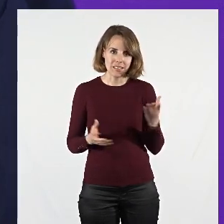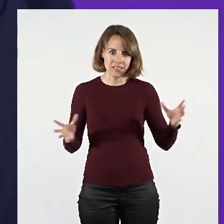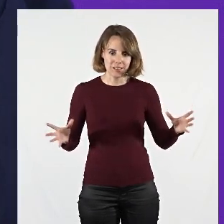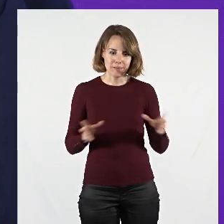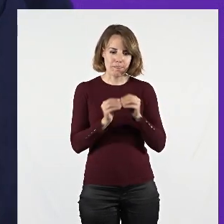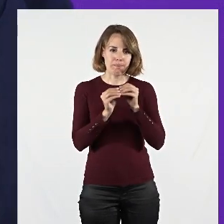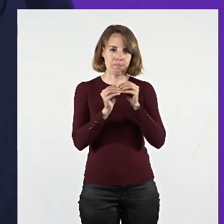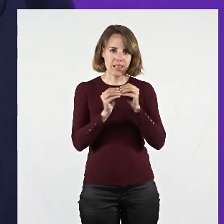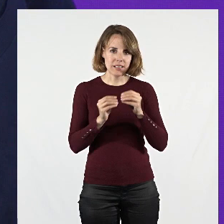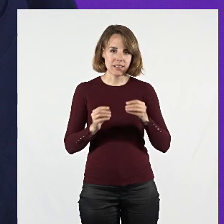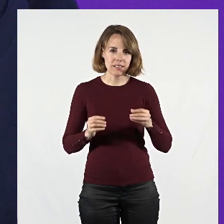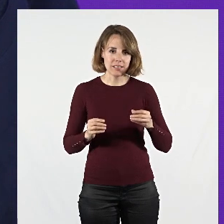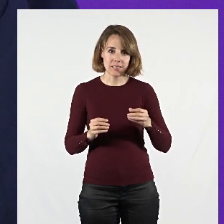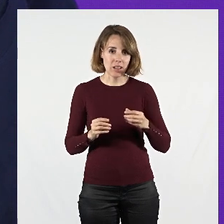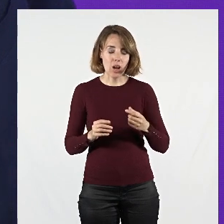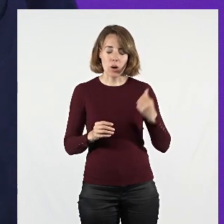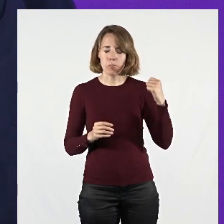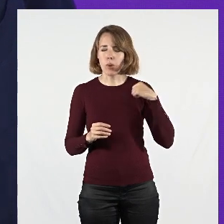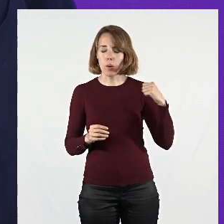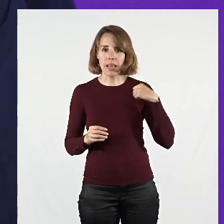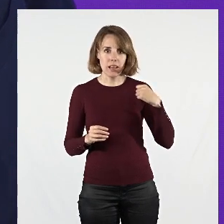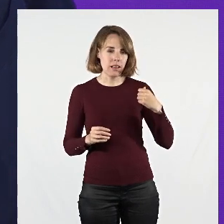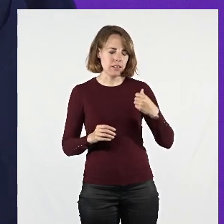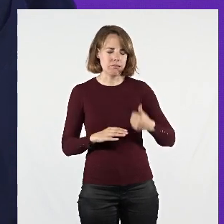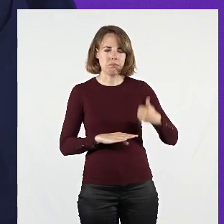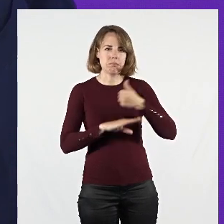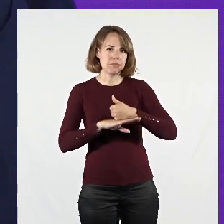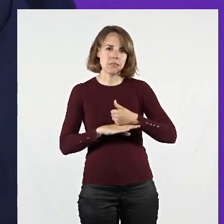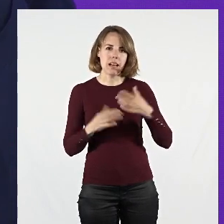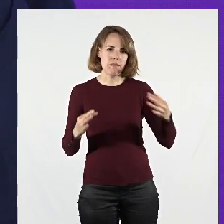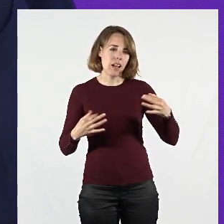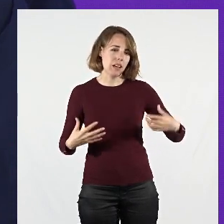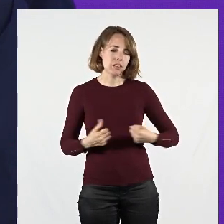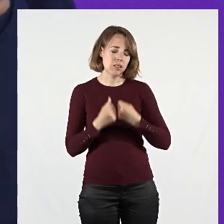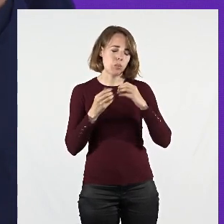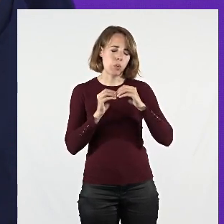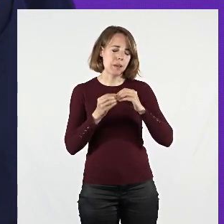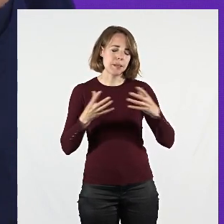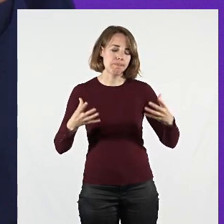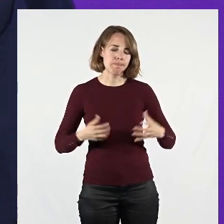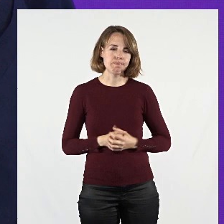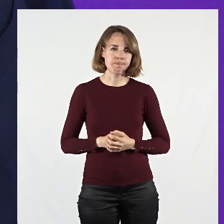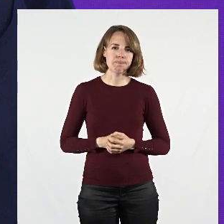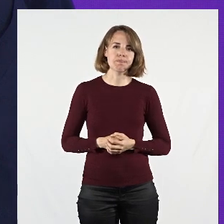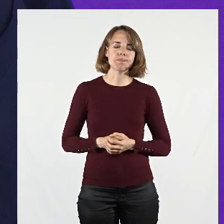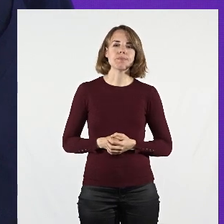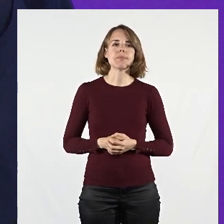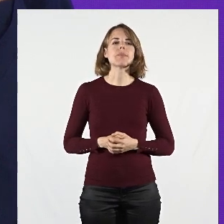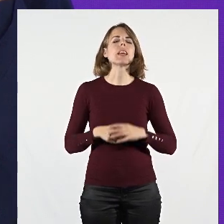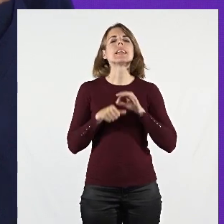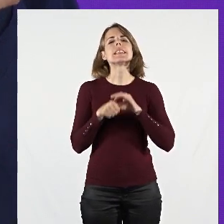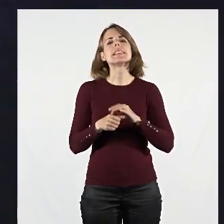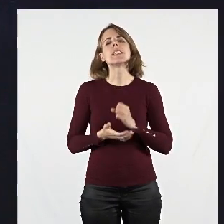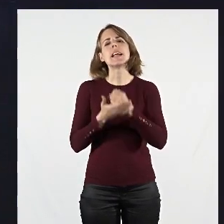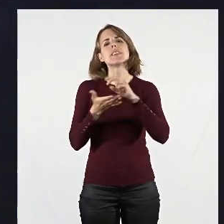la position de tête, hélas, en termes de sinistralité. Deuxième question, alors, pratique, le guide des aides techniques de l'INRS est-il déjà en